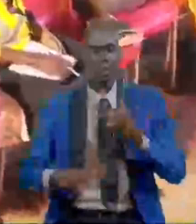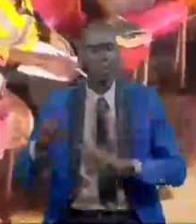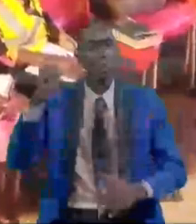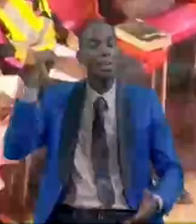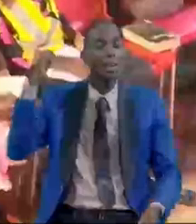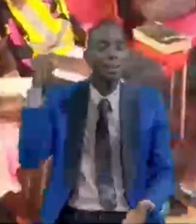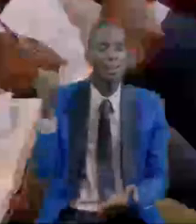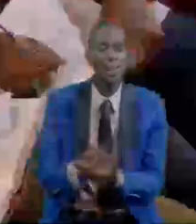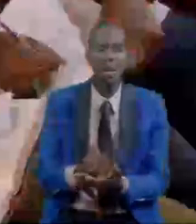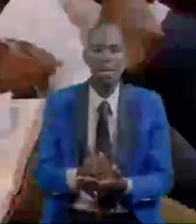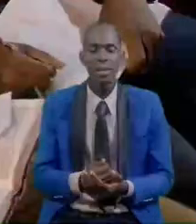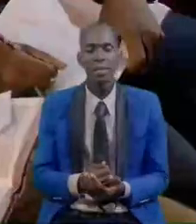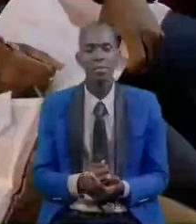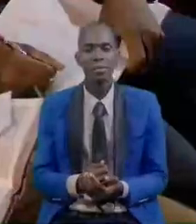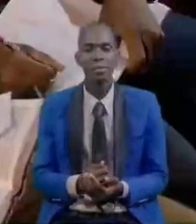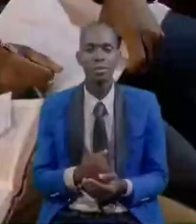Amen.